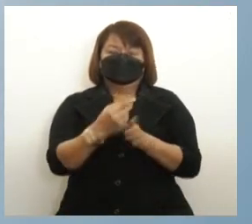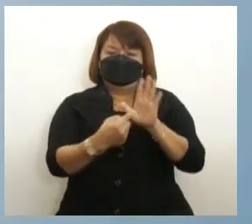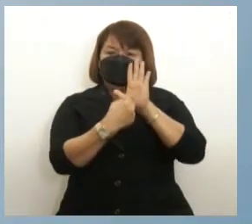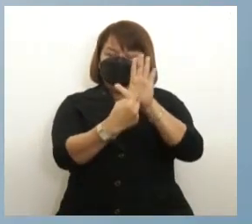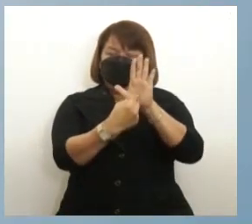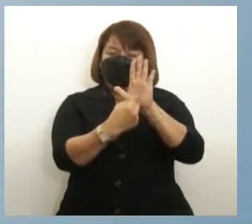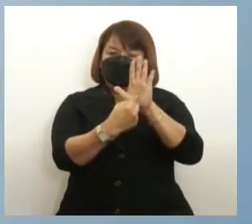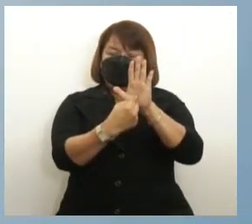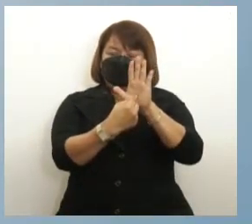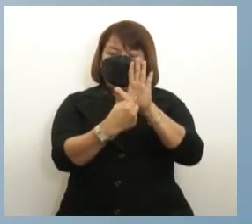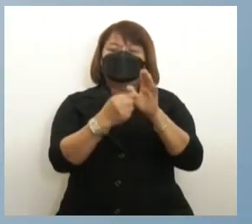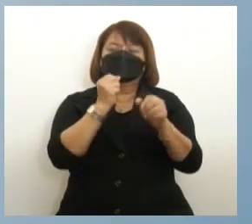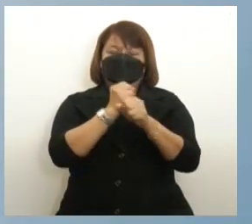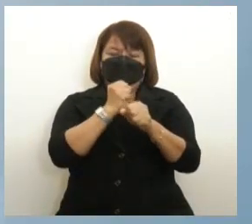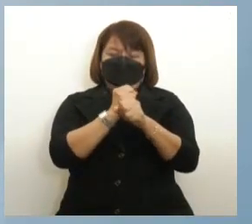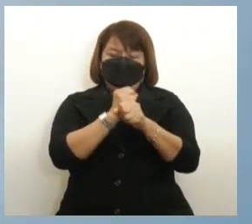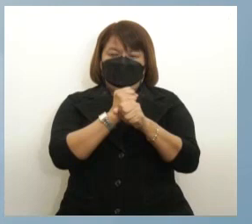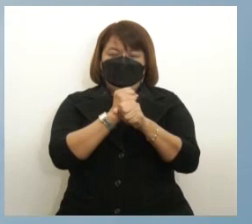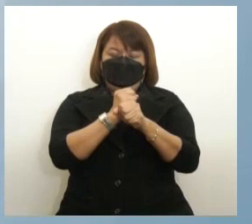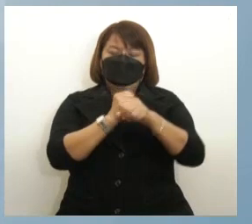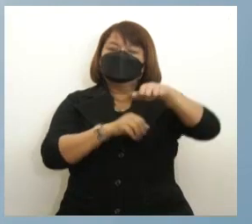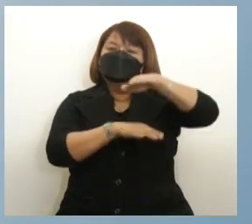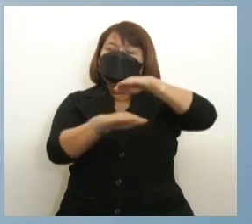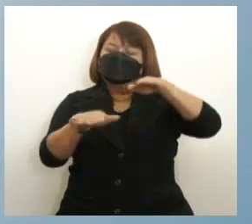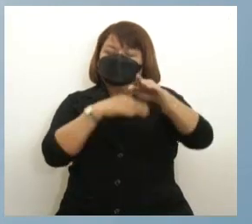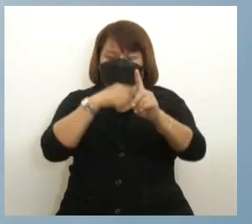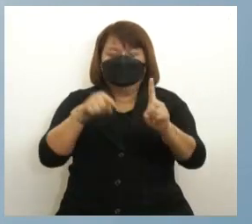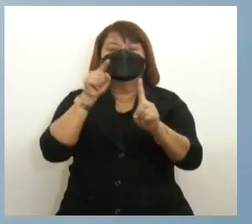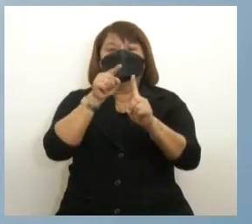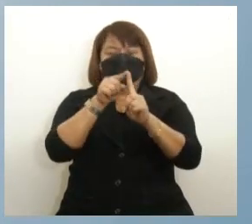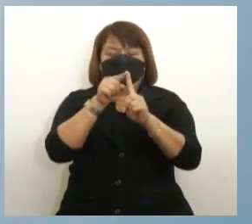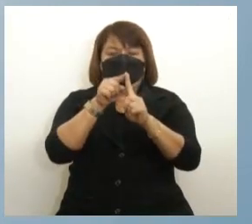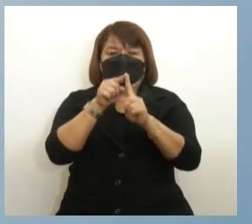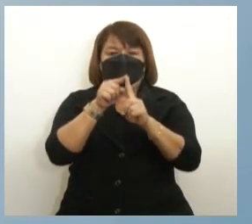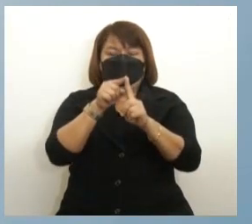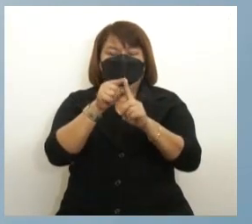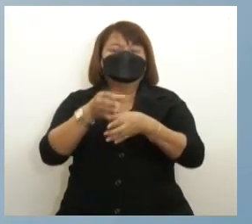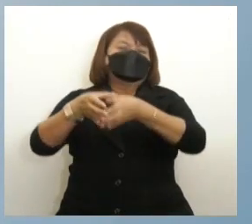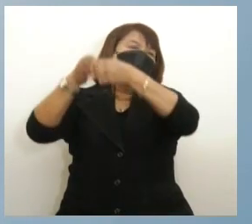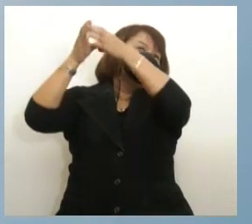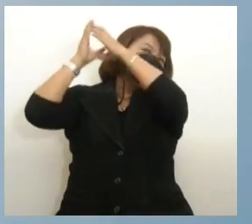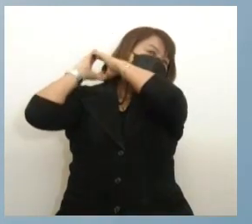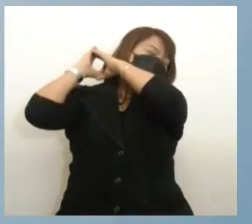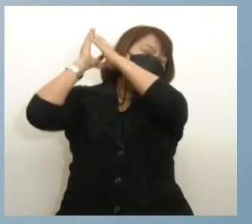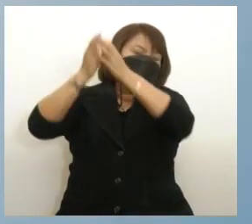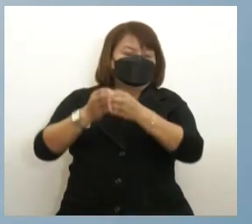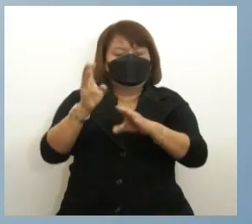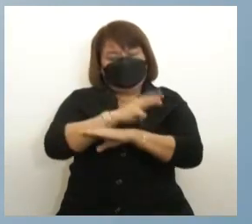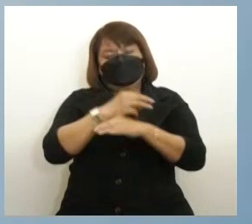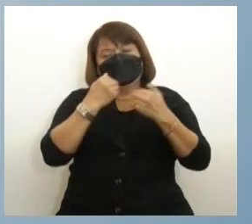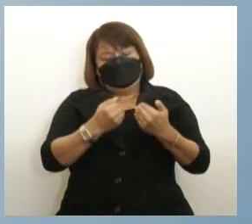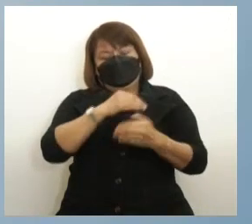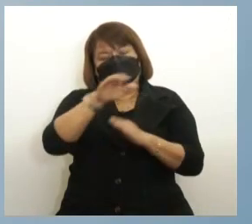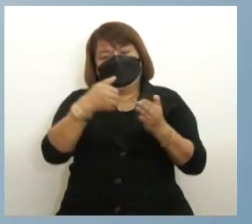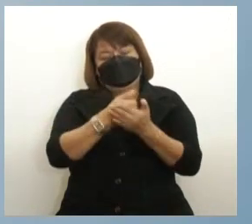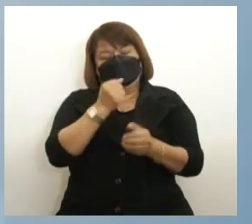การที่จะขับเคลื่อนการทำงานภายใต้เป้าหมายถ้าหากเราย้อนไปแล้วเนี่ยผมคิดว่าวันนี้พวกเราทุกคนนั้นคงจะ